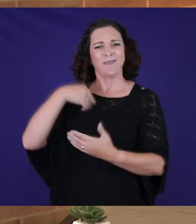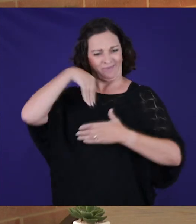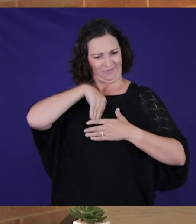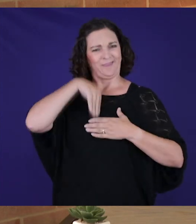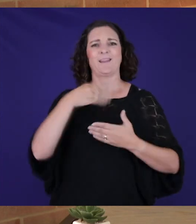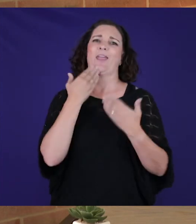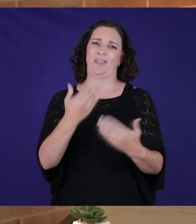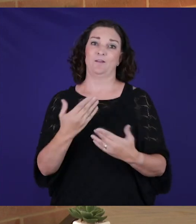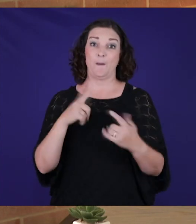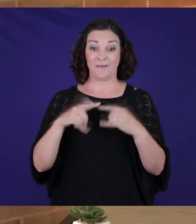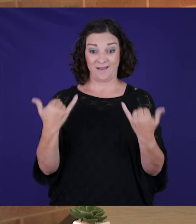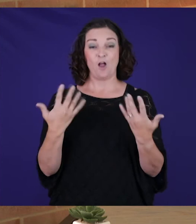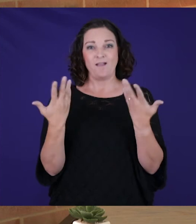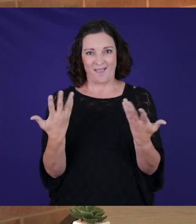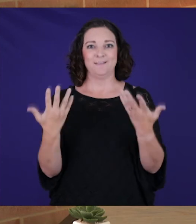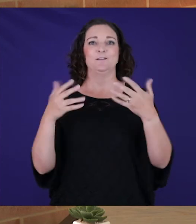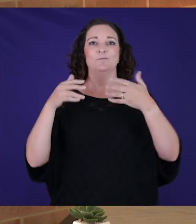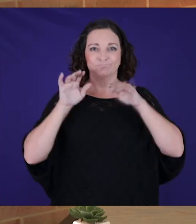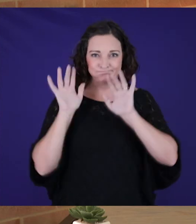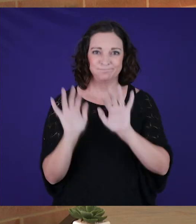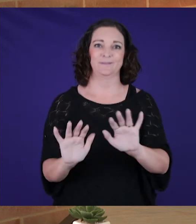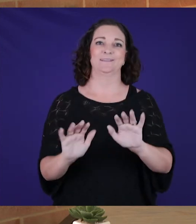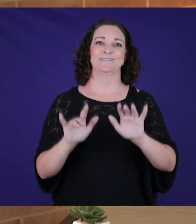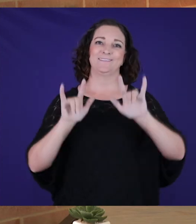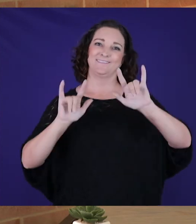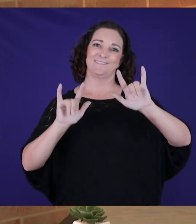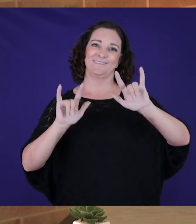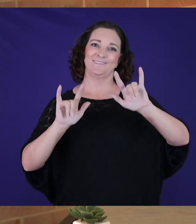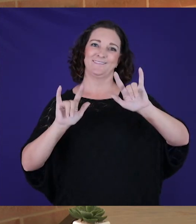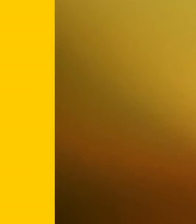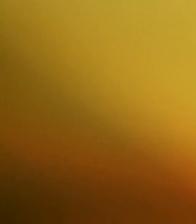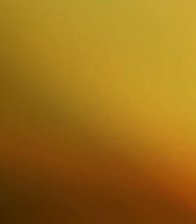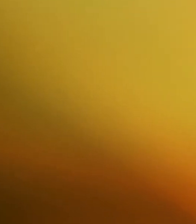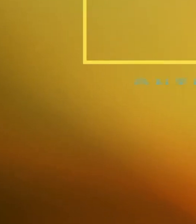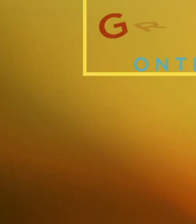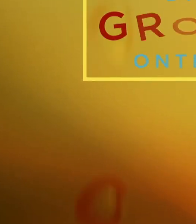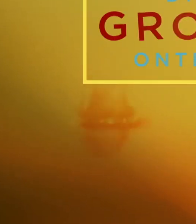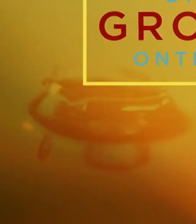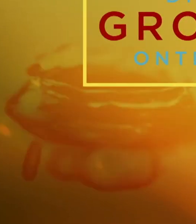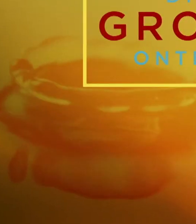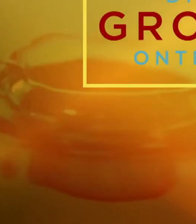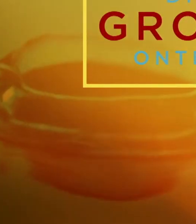kan ek tot 'n verdere seën wees vir ander mense wat minder as ek het?